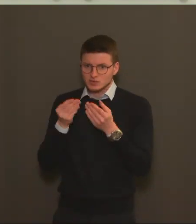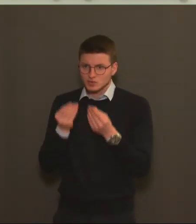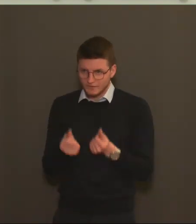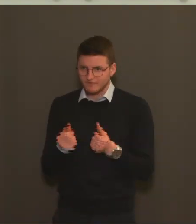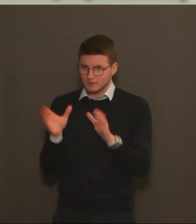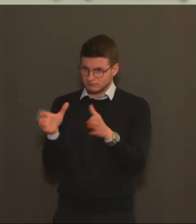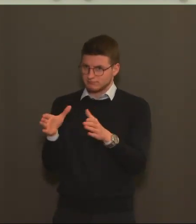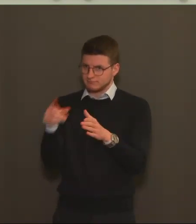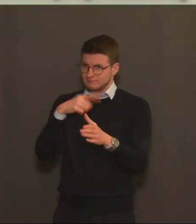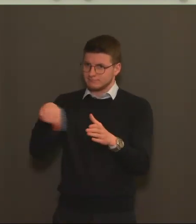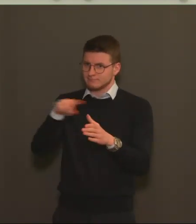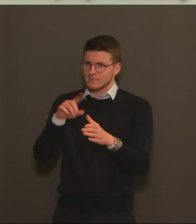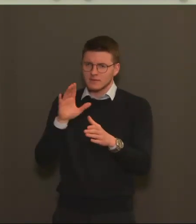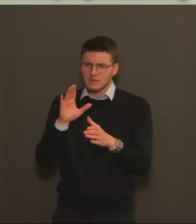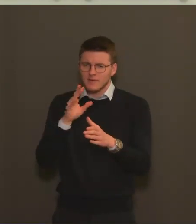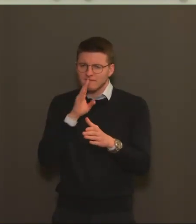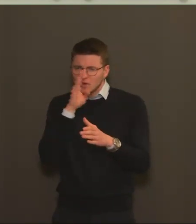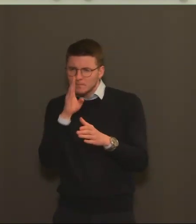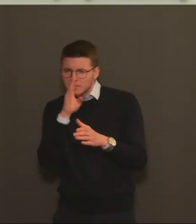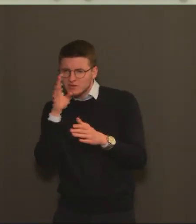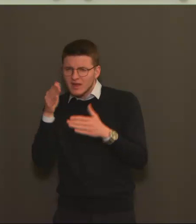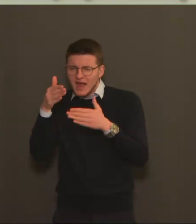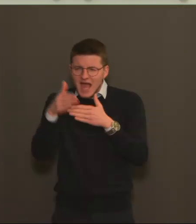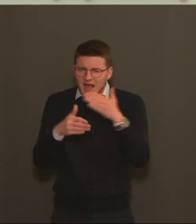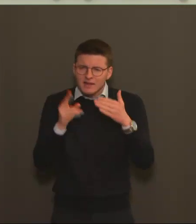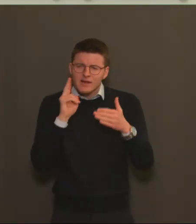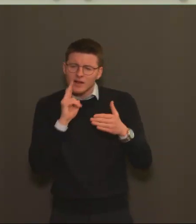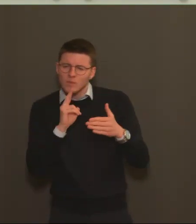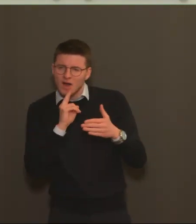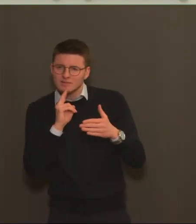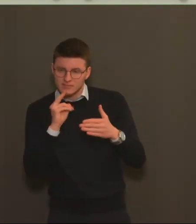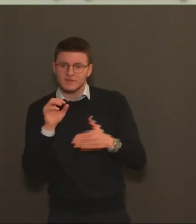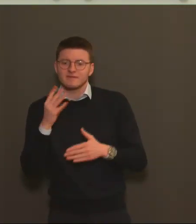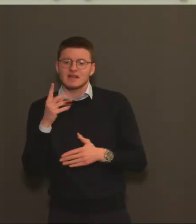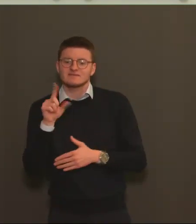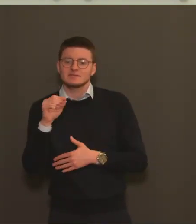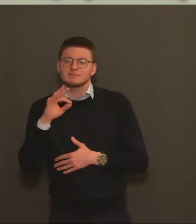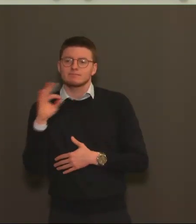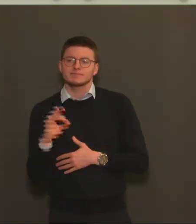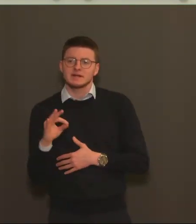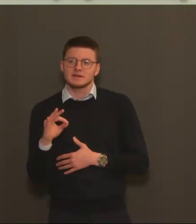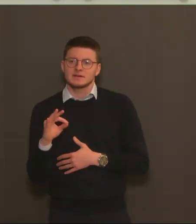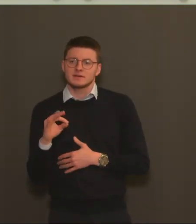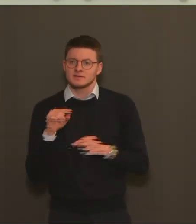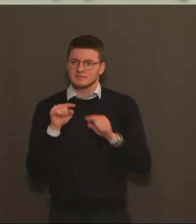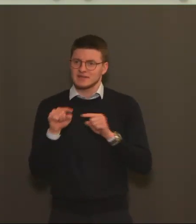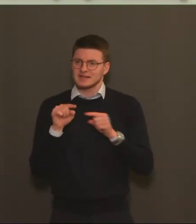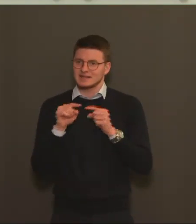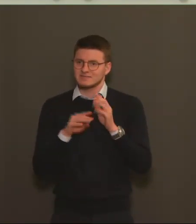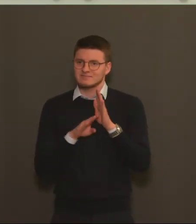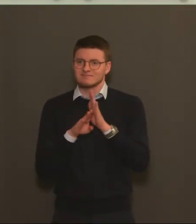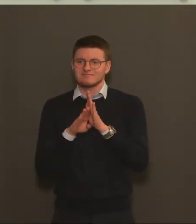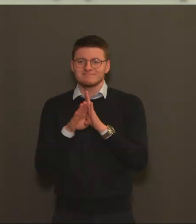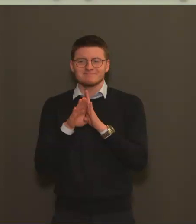laatste schatting op eind januari was dit 15%. De toename is dus tot een halt gekomen, maar